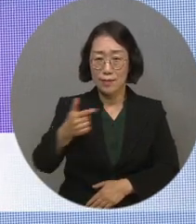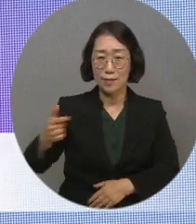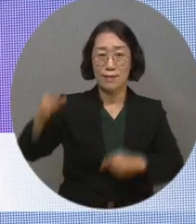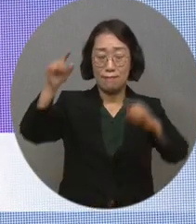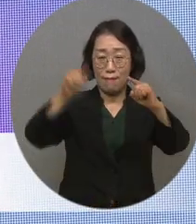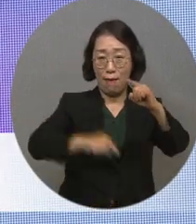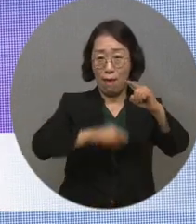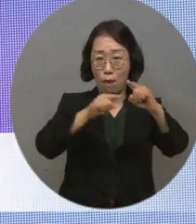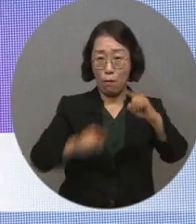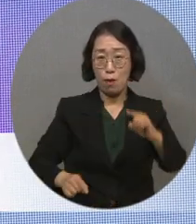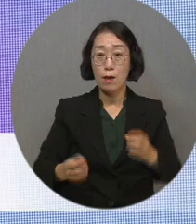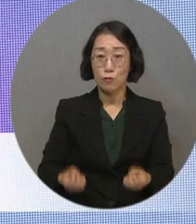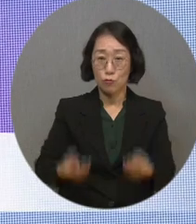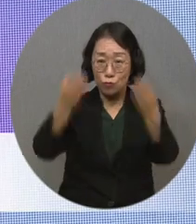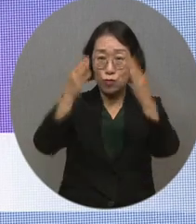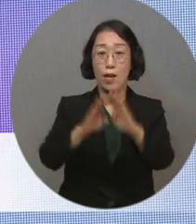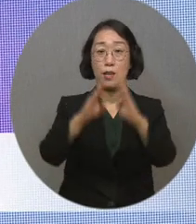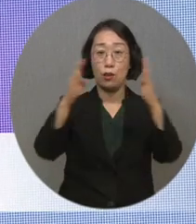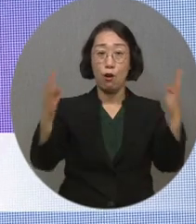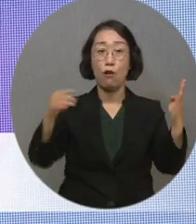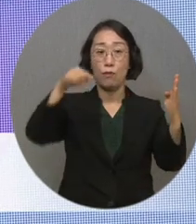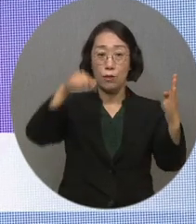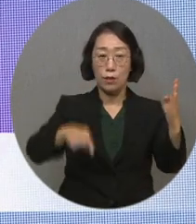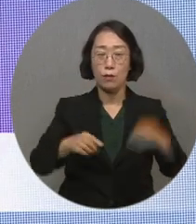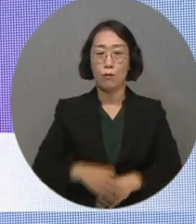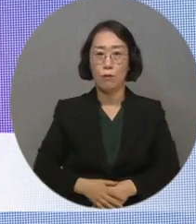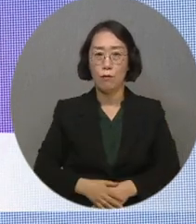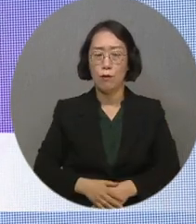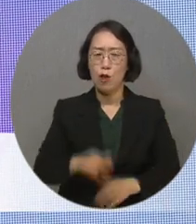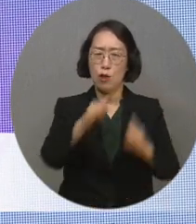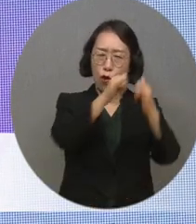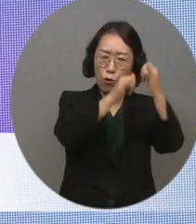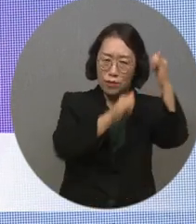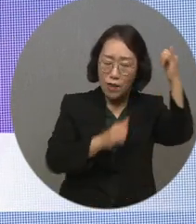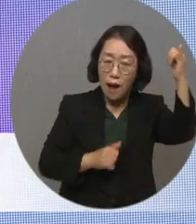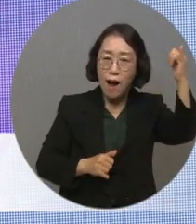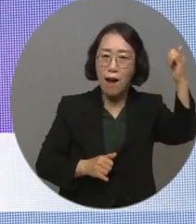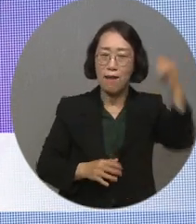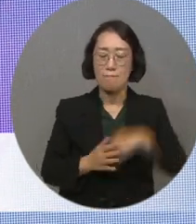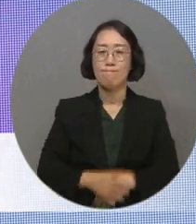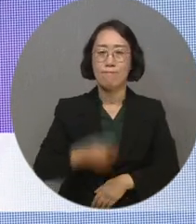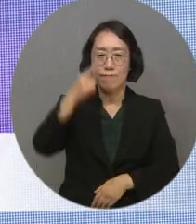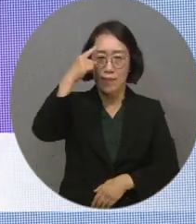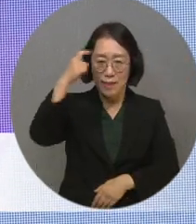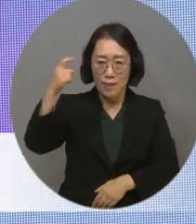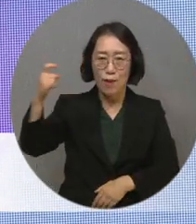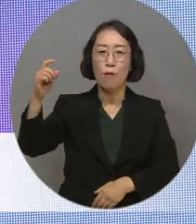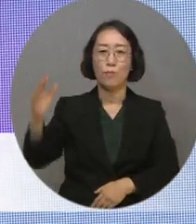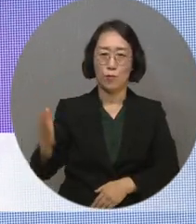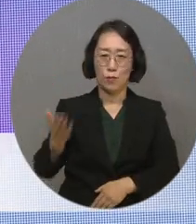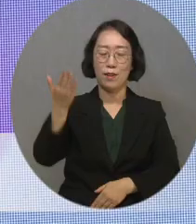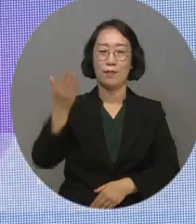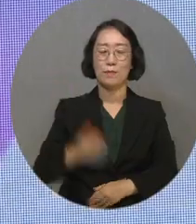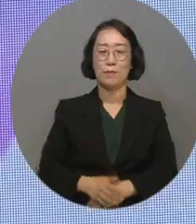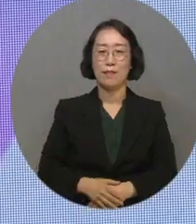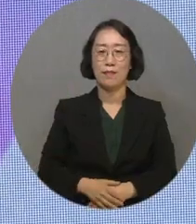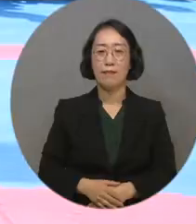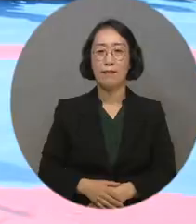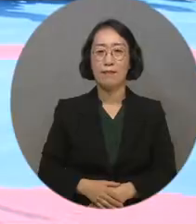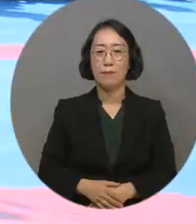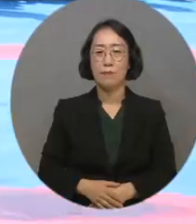전국무예 대축전을 개최한 것은 대한민국 무예사의 기념비적인 역사가 될 것입니다.